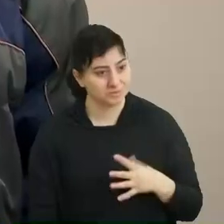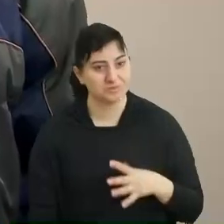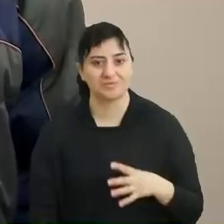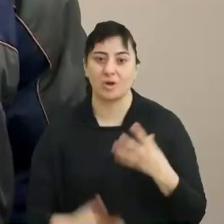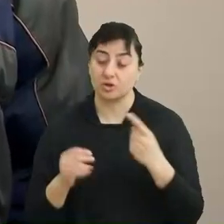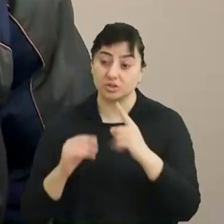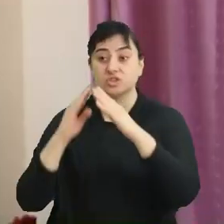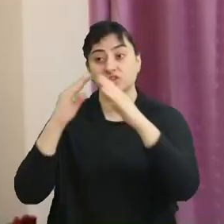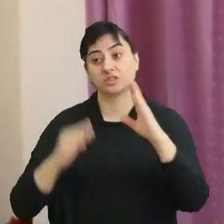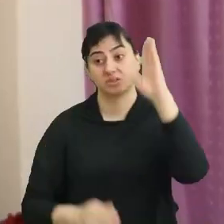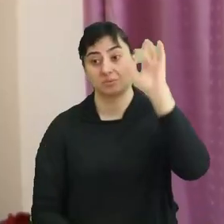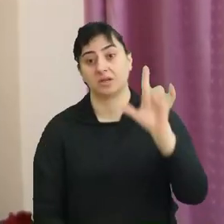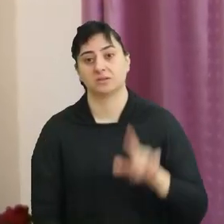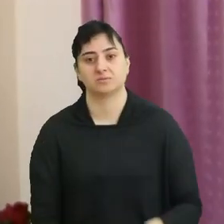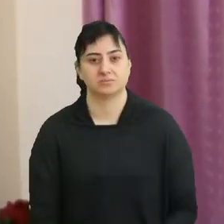zaman çatıya çıkacağım.